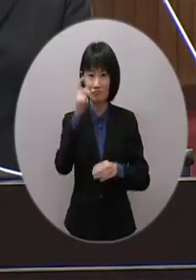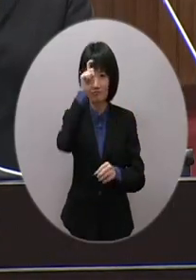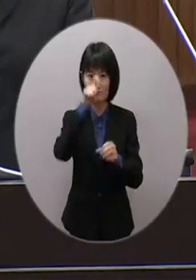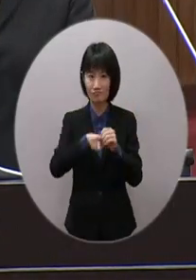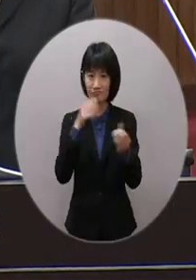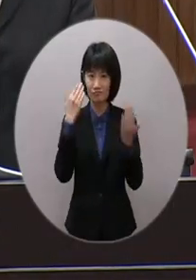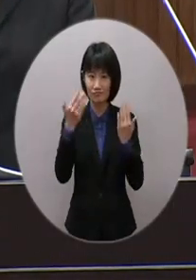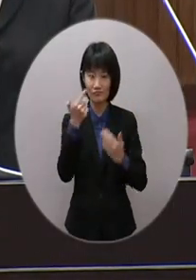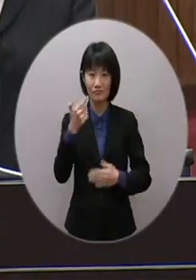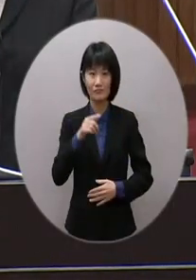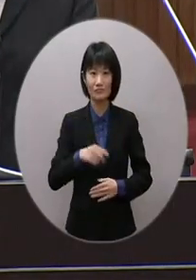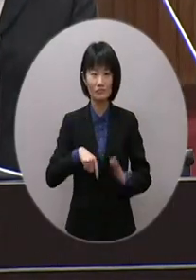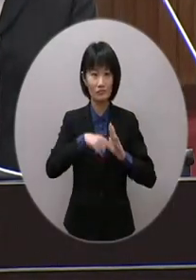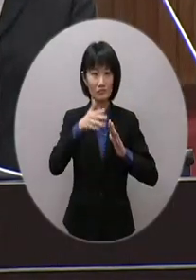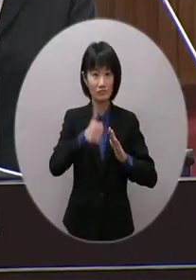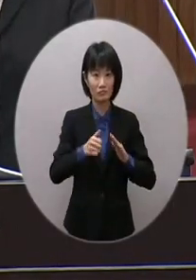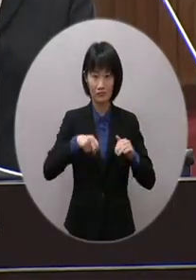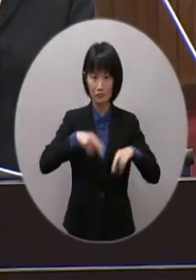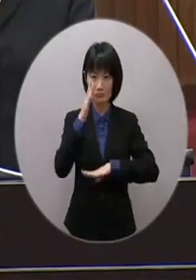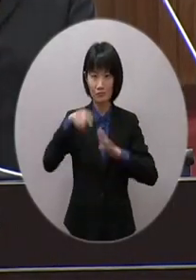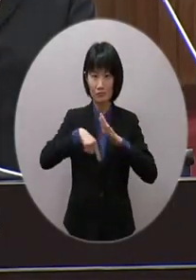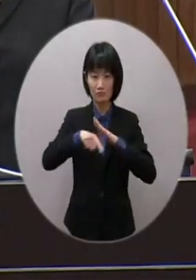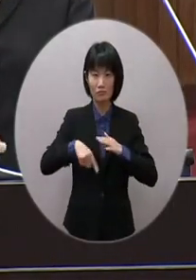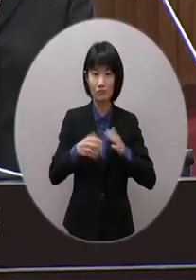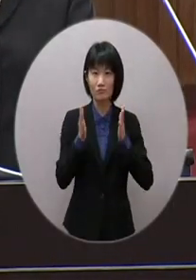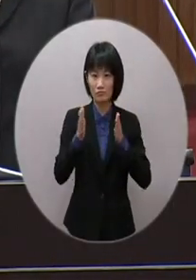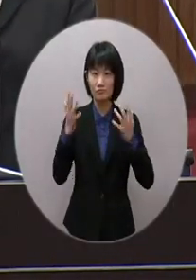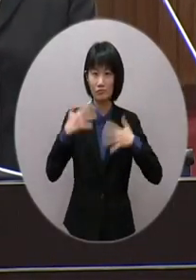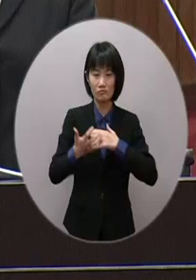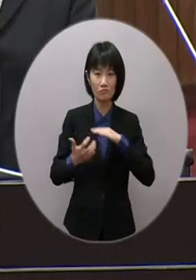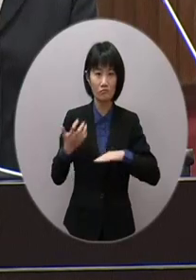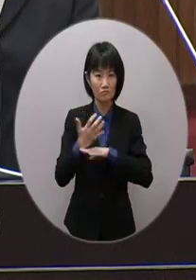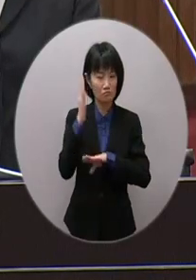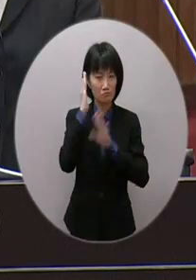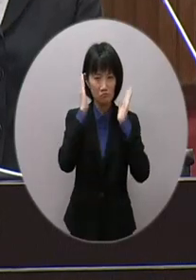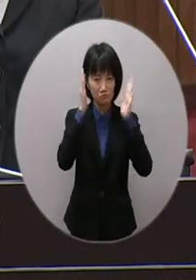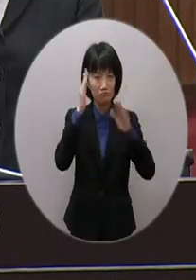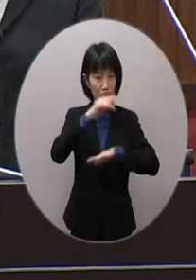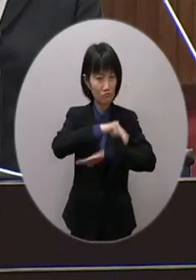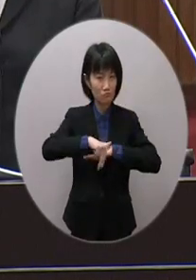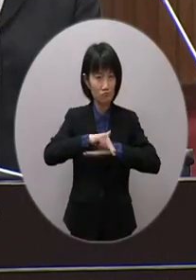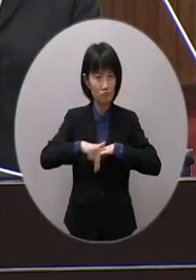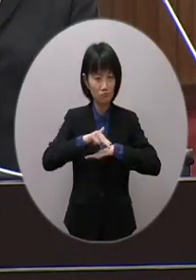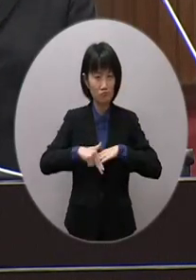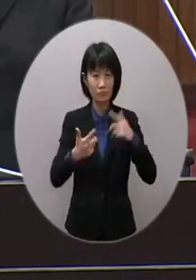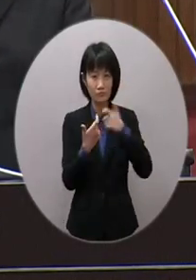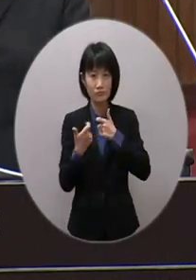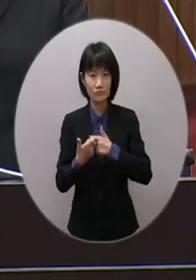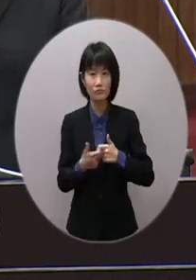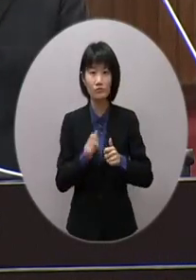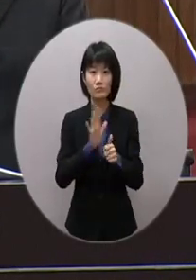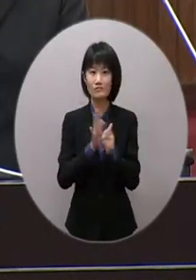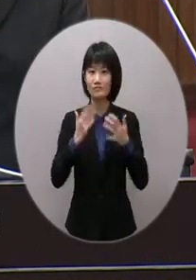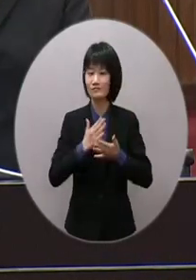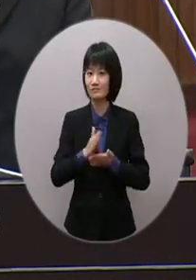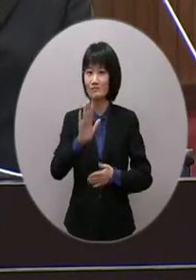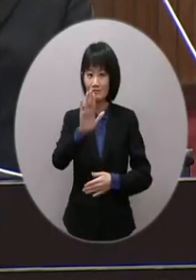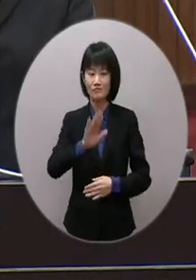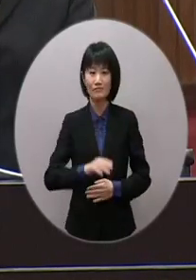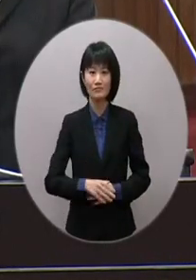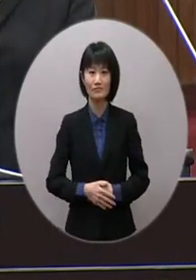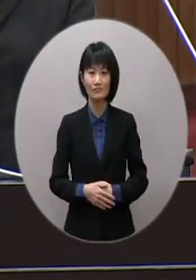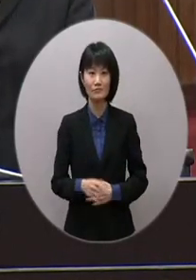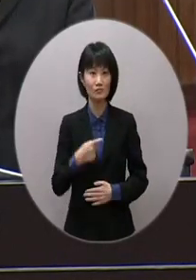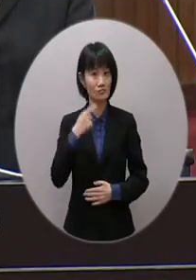道说院长跟我们的行政团队也都很认真的在规划相关的一些措施跟政策，所